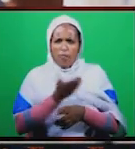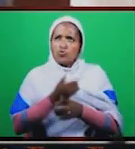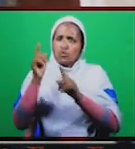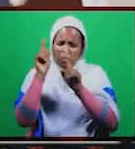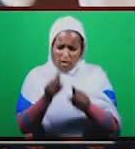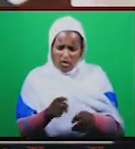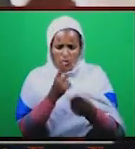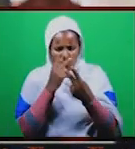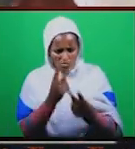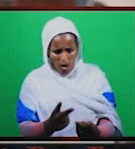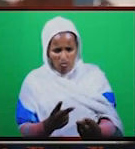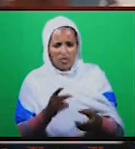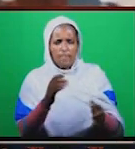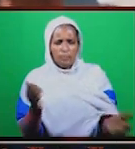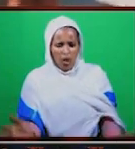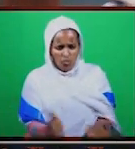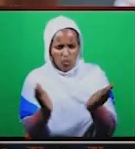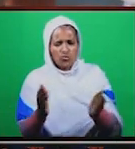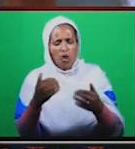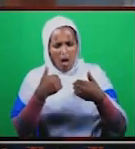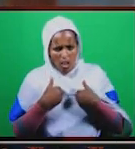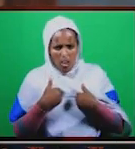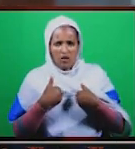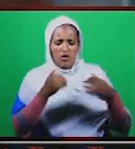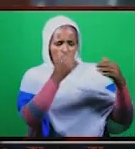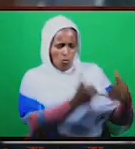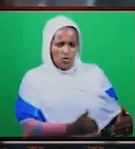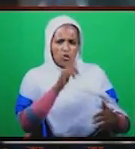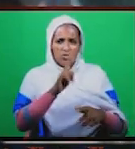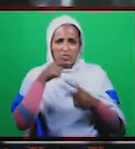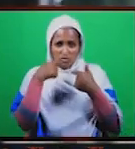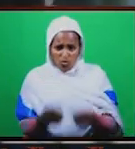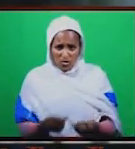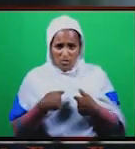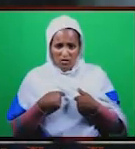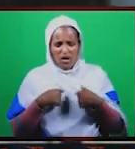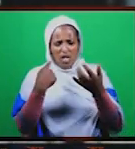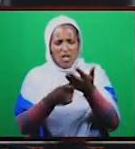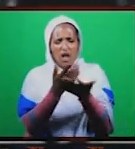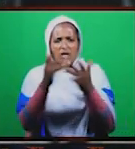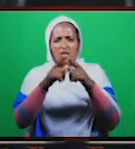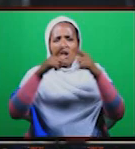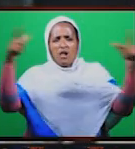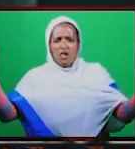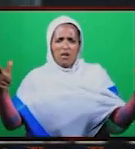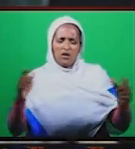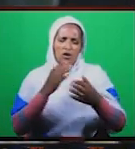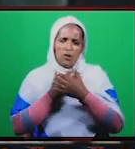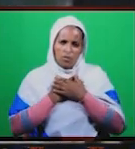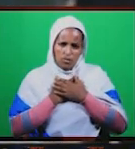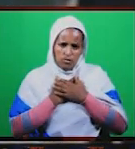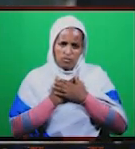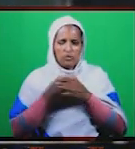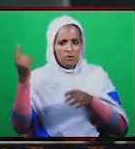ግን የመንግስት ከለላ እንፈልጋለን። አባቶች እንዲህ መጥተው ደግሞ ሲደግፉ አይዟችሁ አለንላችሁ ከጎናችሁ ነን